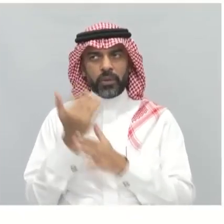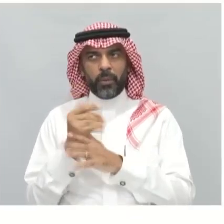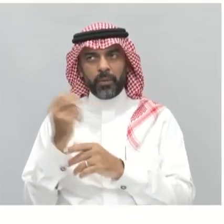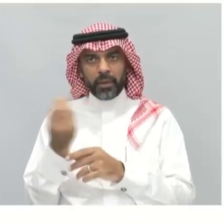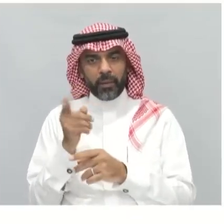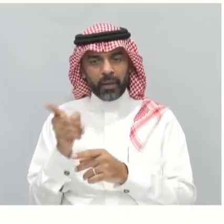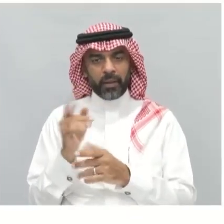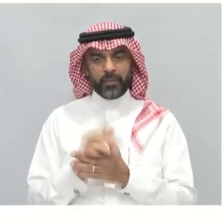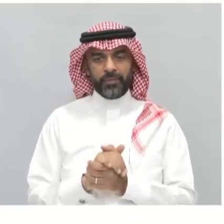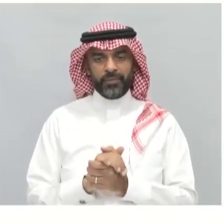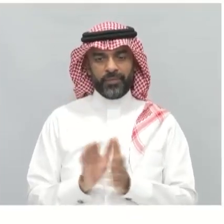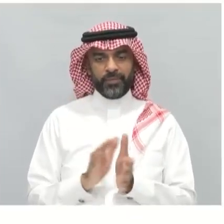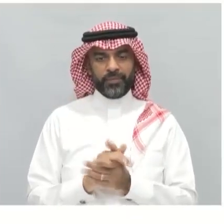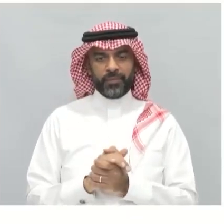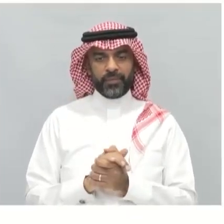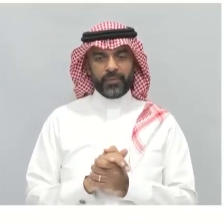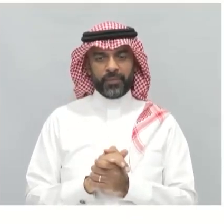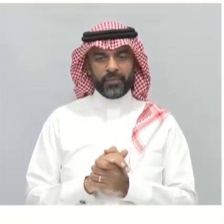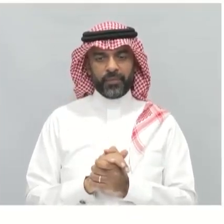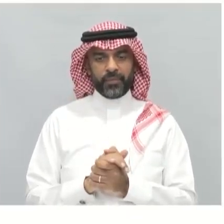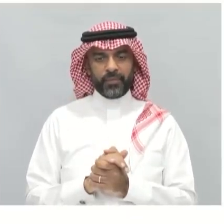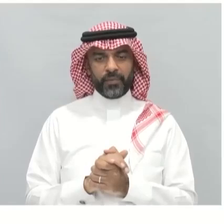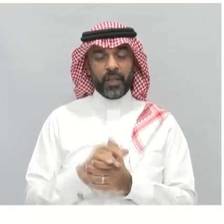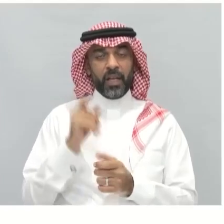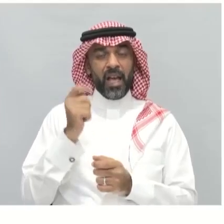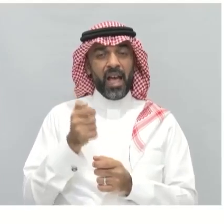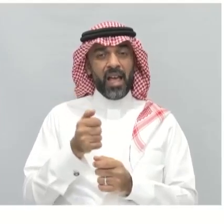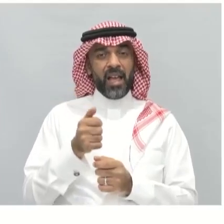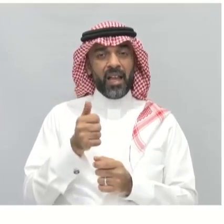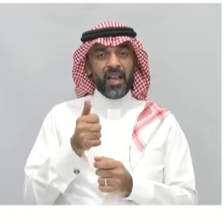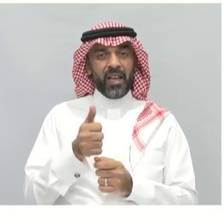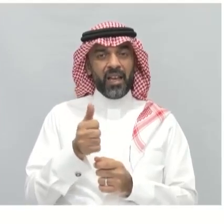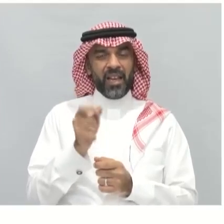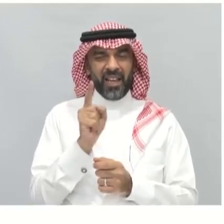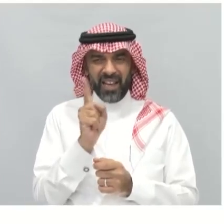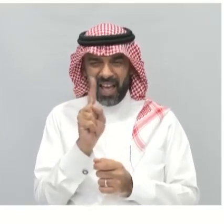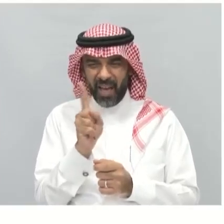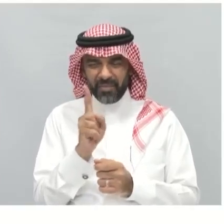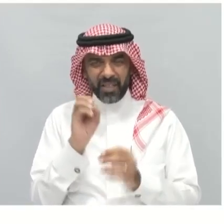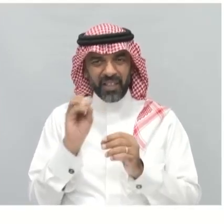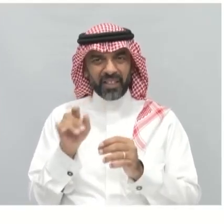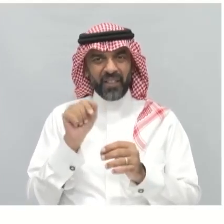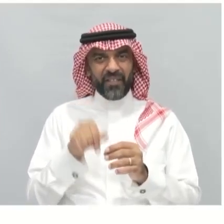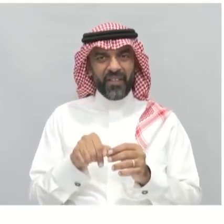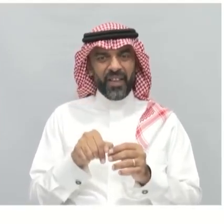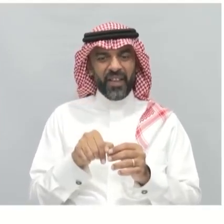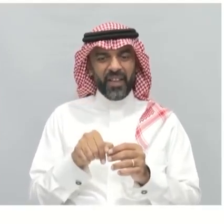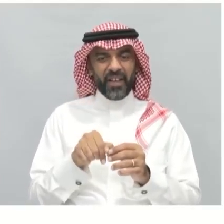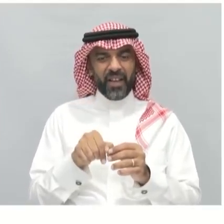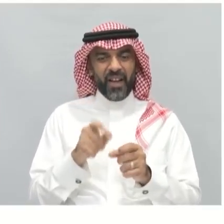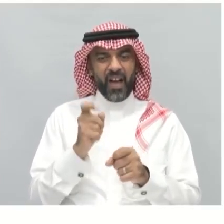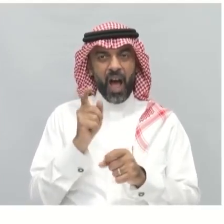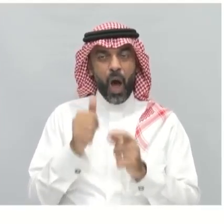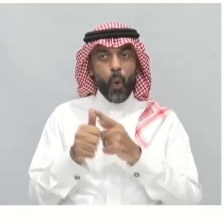قاعدته يقول هنا الهمزه الواقعه في اول الفعل الماضي الرباعي هي همزه قطع